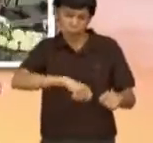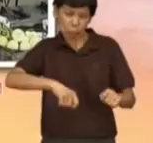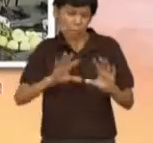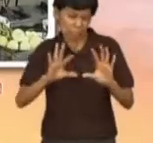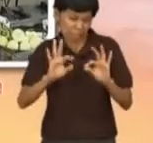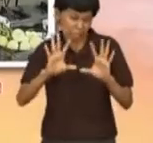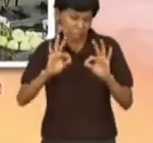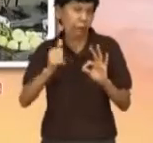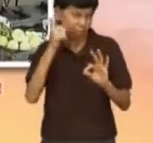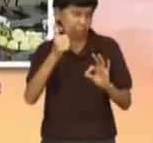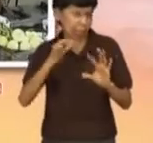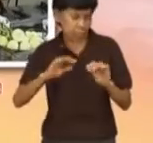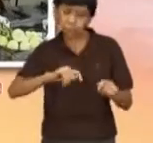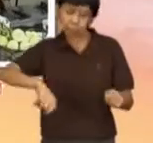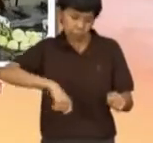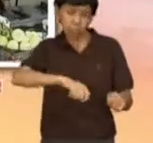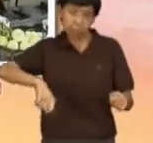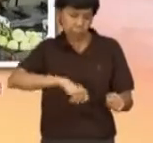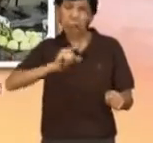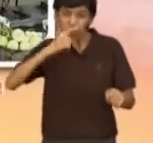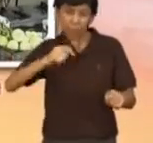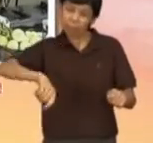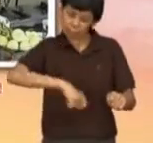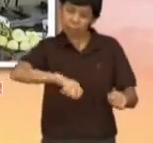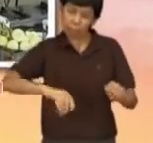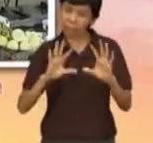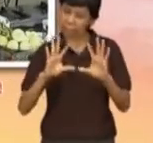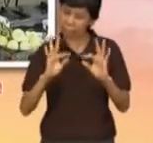ย อีกเหรอคะ อีก